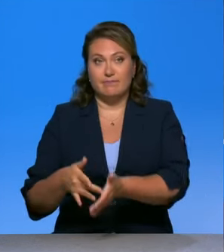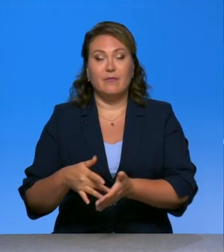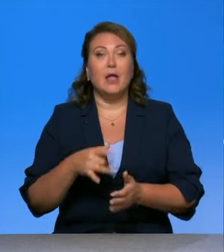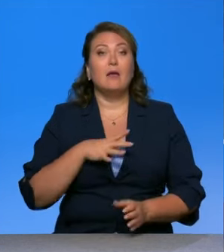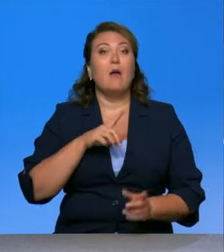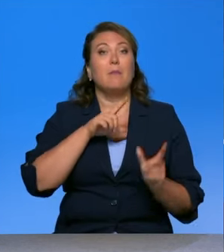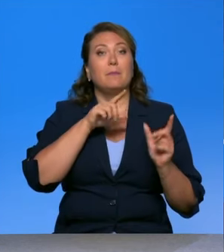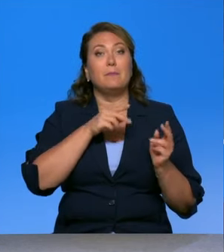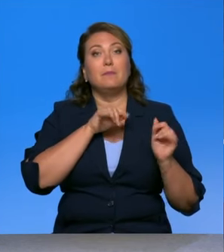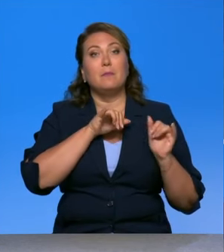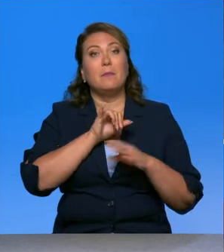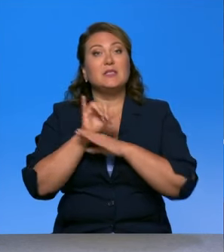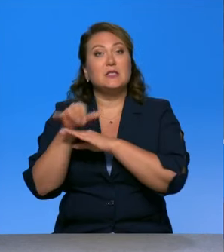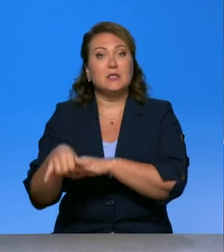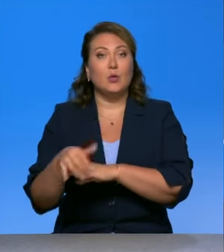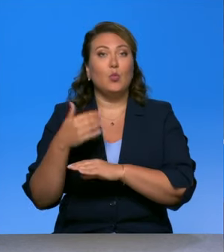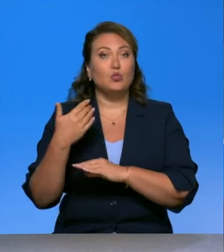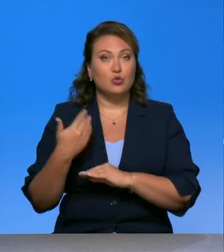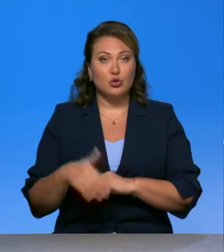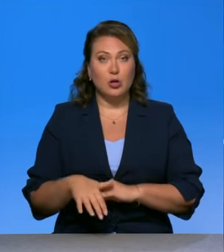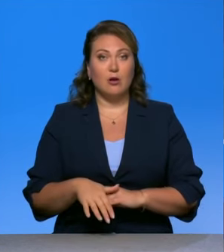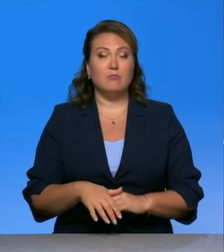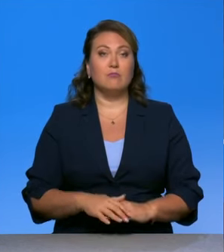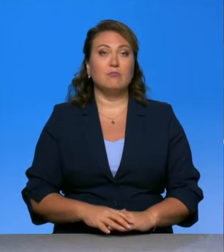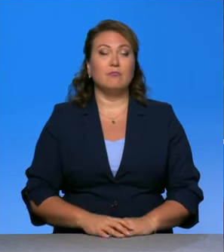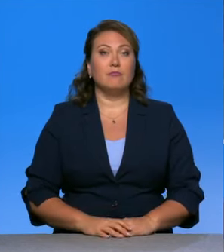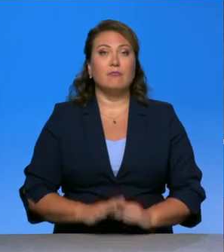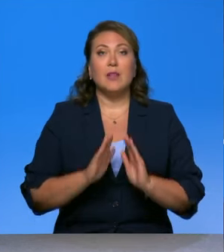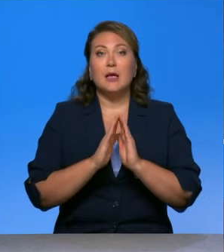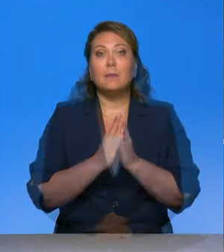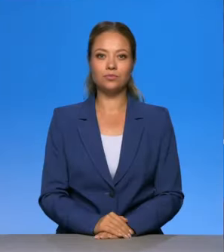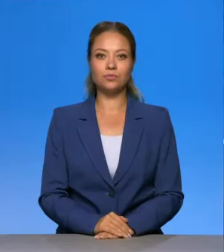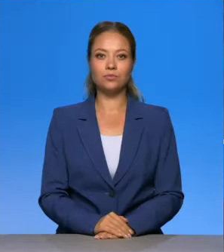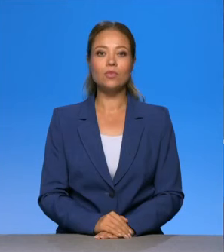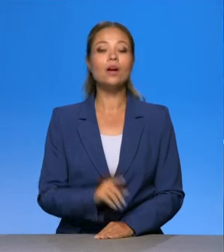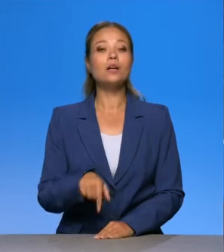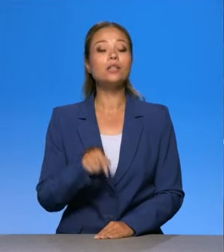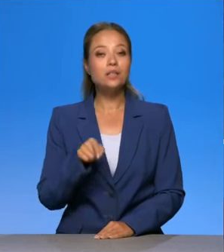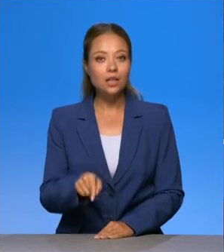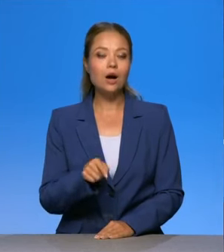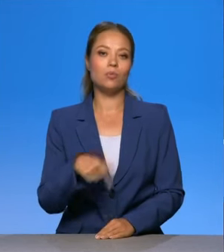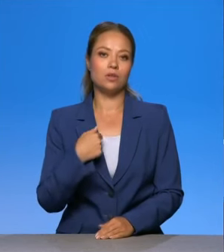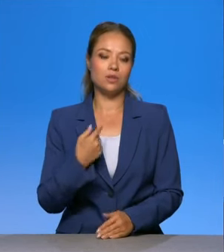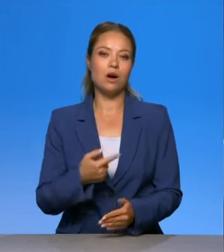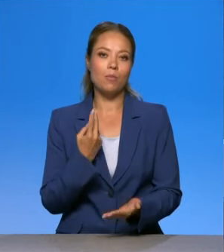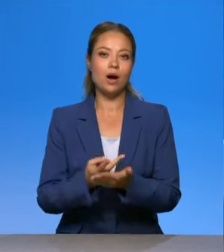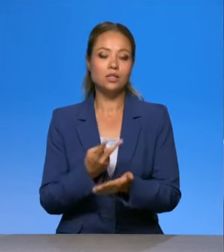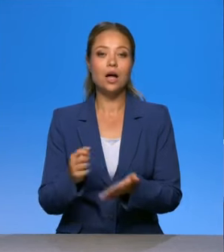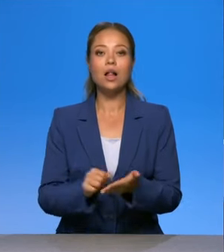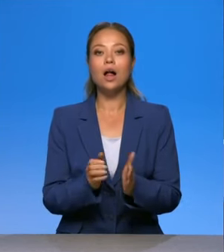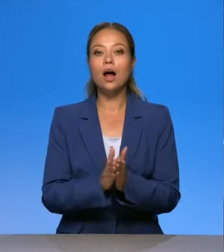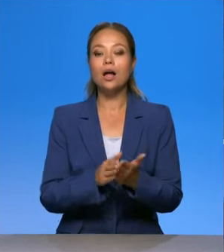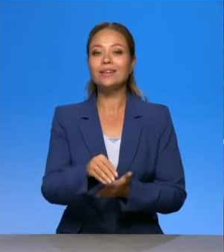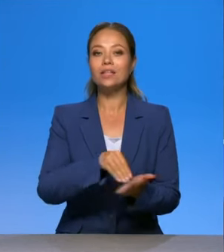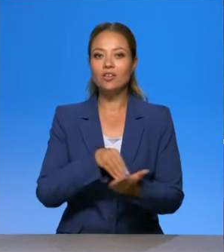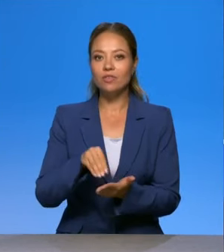посетил берег уже с дневниками Миклуха Маклая и 10 удаленных деревень. Никто не посещал за последние 150 лет все 10 деревень, кроме